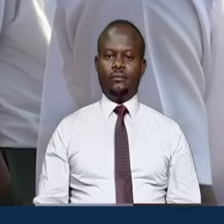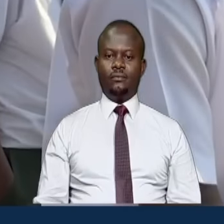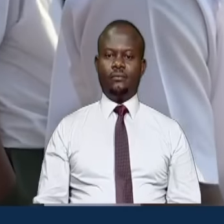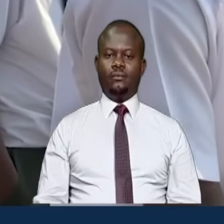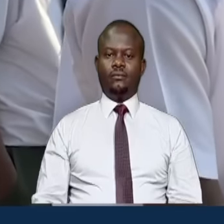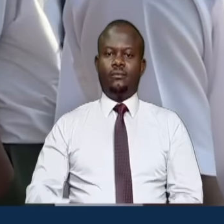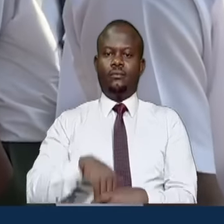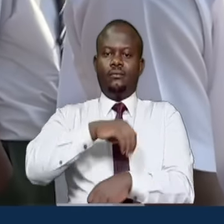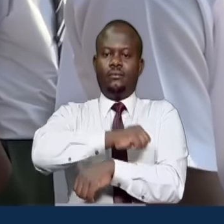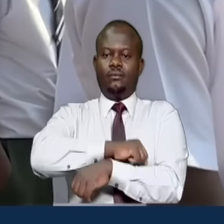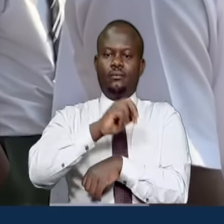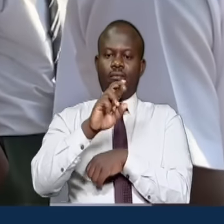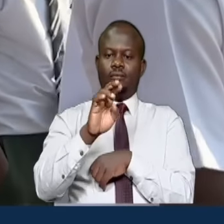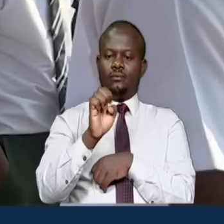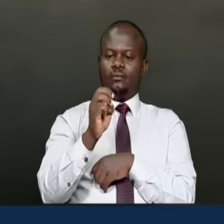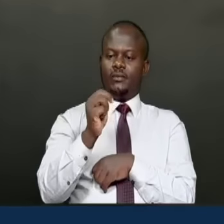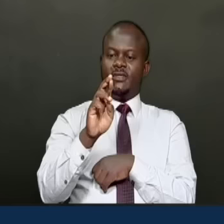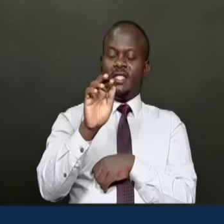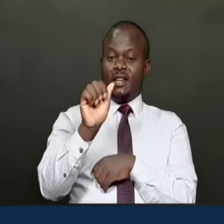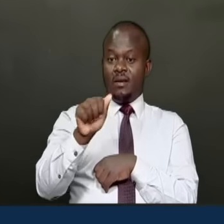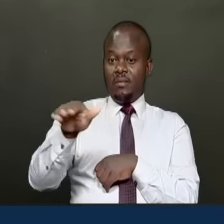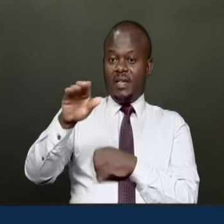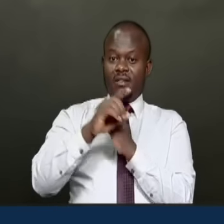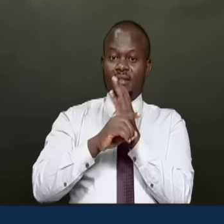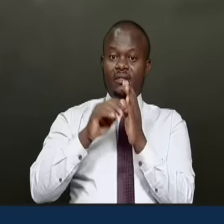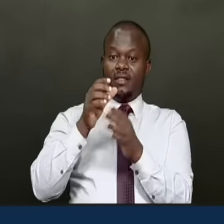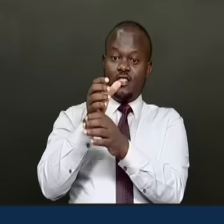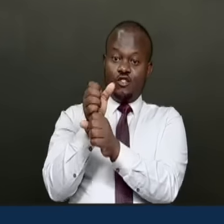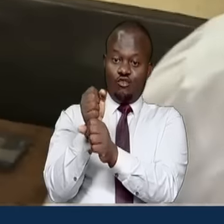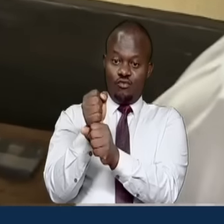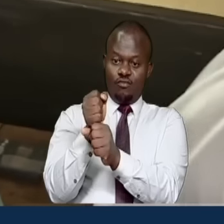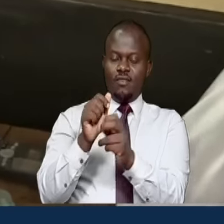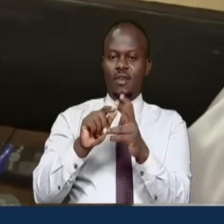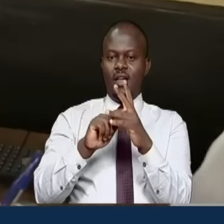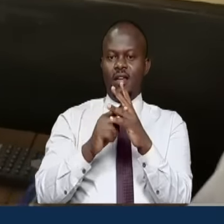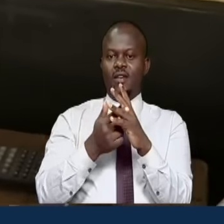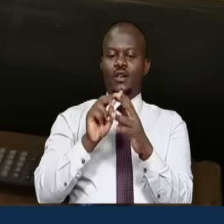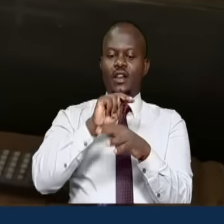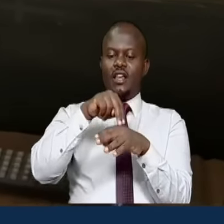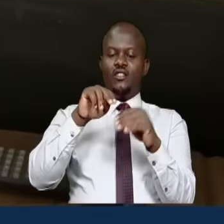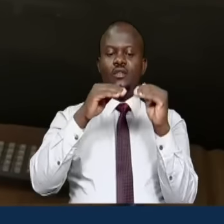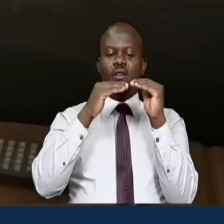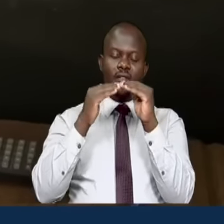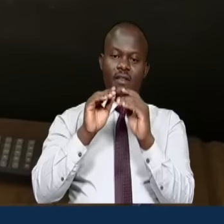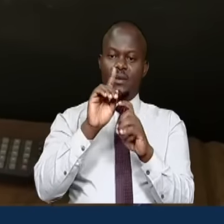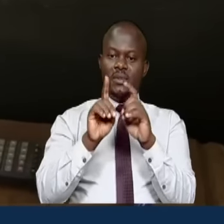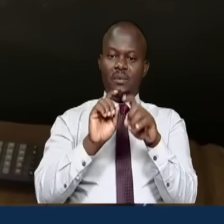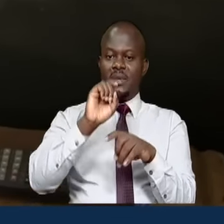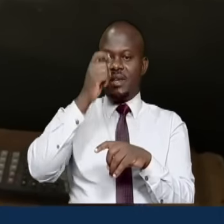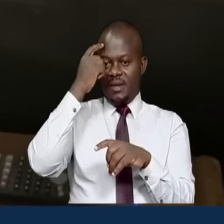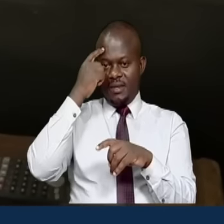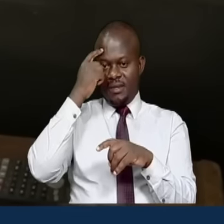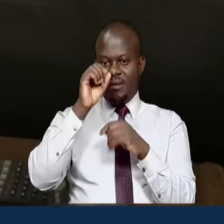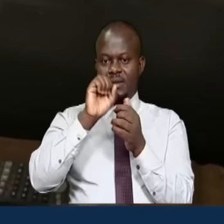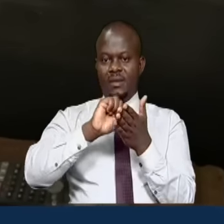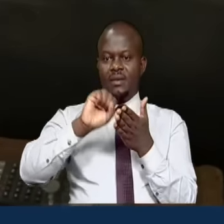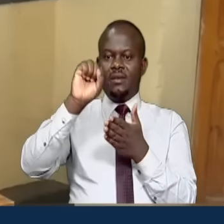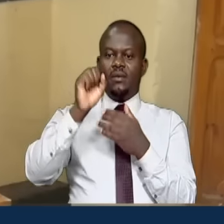Kurwunge rw'amashuri rwa Remera Protesta mu karere ka Kicukiro niho hatangirijwe ku rwego rw'igihugu ibizamini bya leta by'amashuri yisumbuye by'umwaka w'amashuri